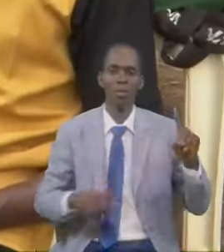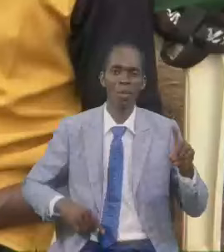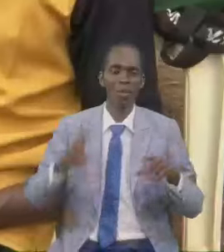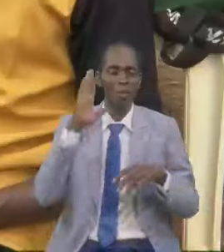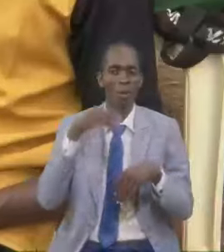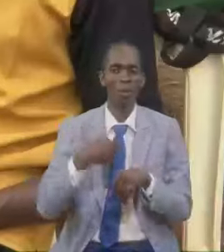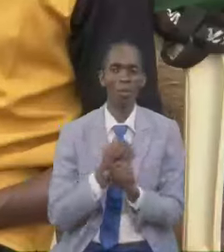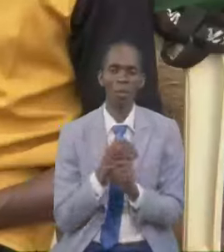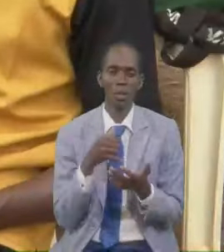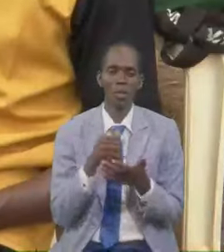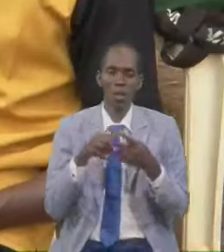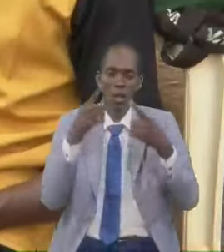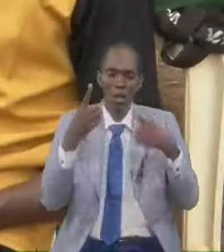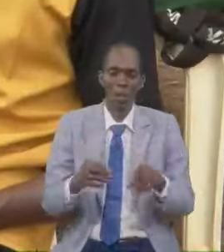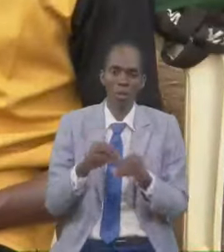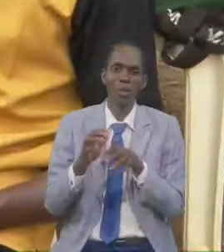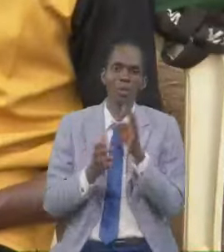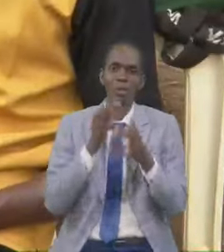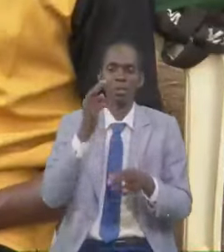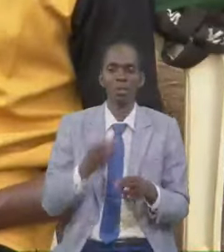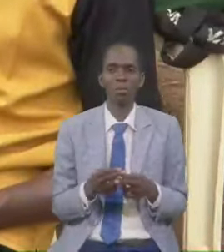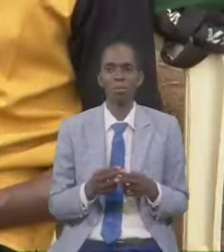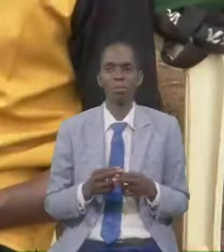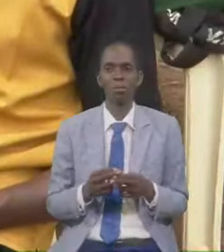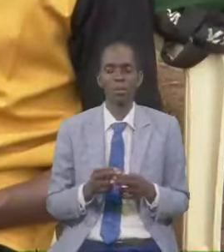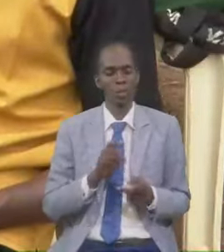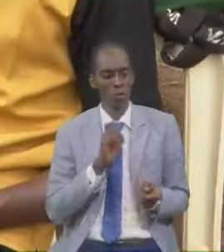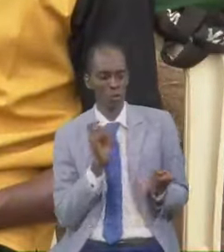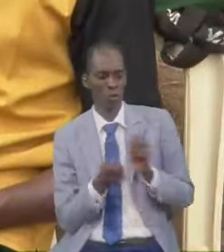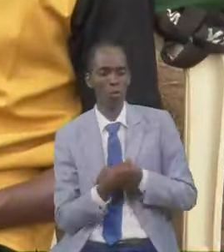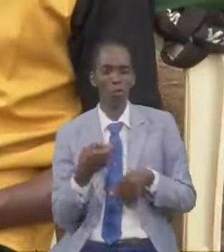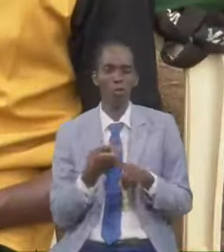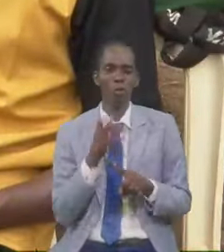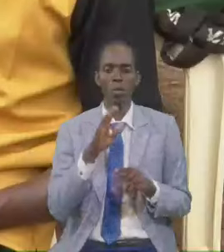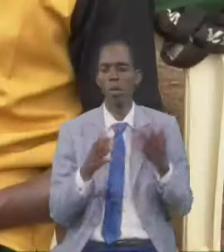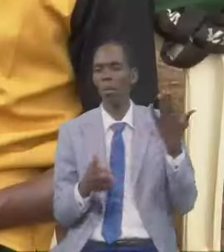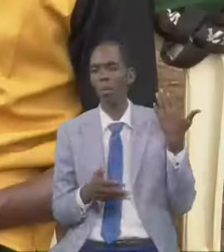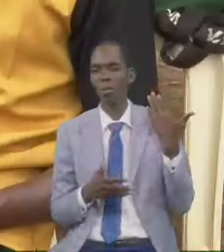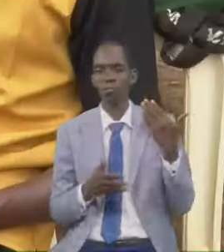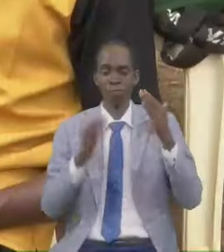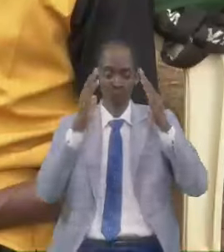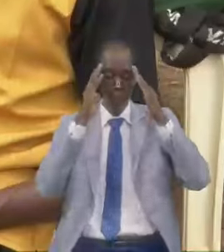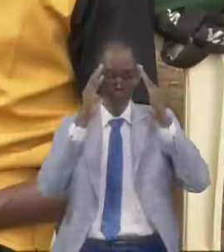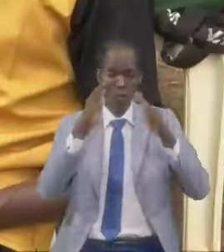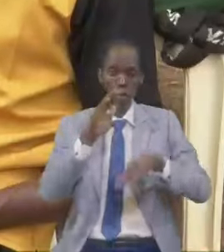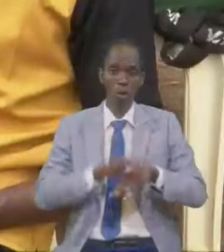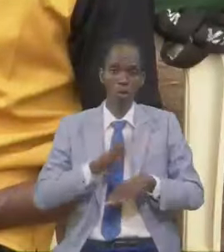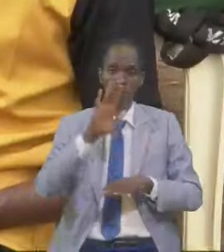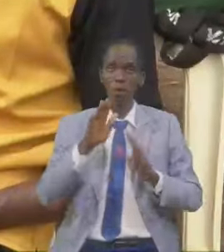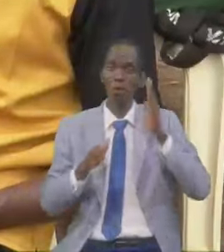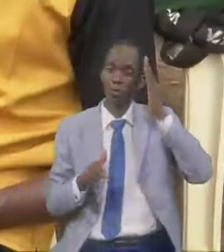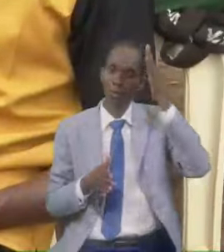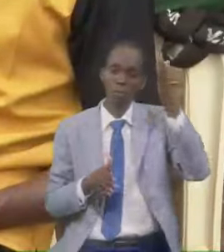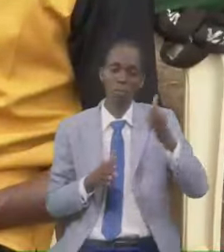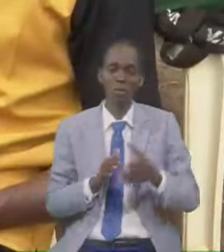అలా జరిగించును గాక. Turn away from the past. గతం నుంచి బయటికి రండి. Focus on the future. భవిష్యత్తు మీద ఏకాగ్రత నిలపండి. Give